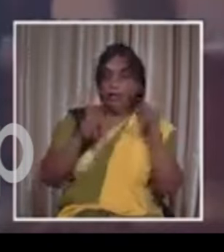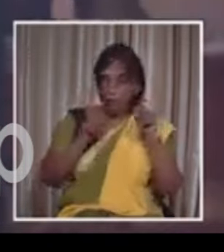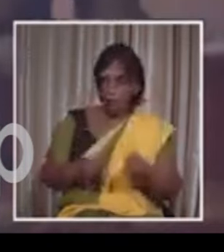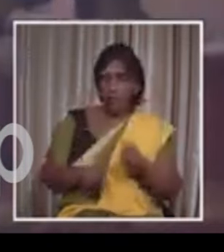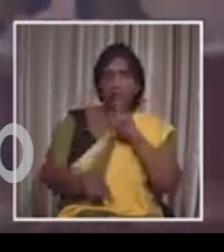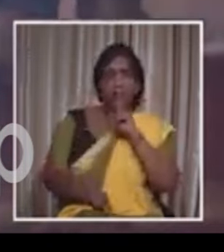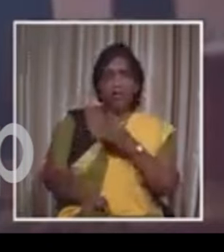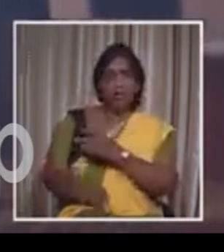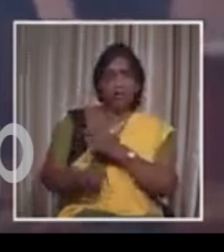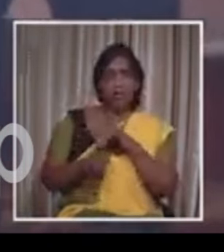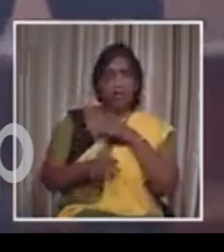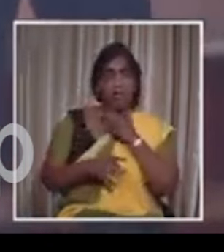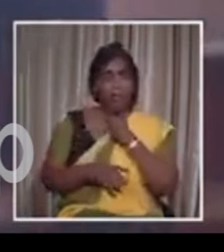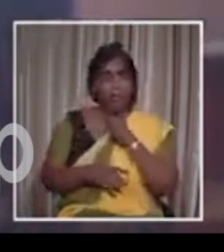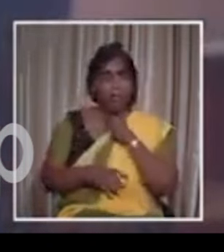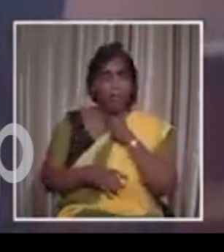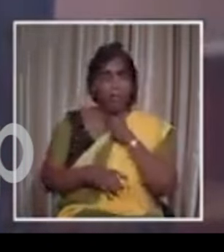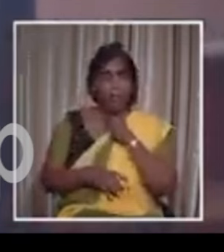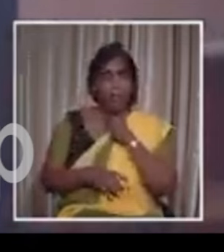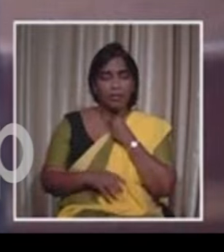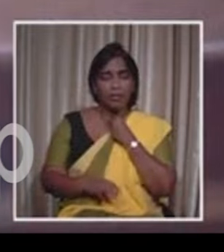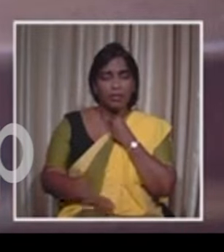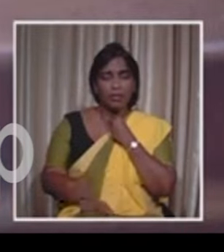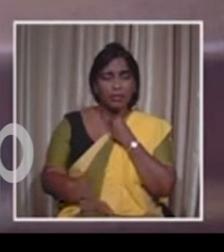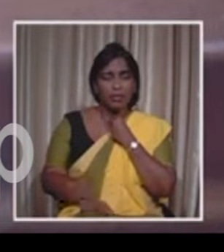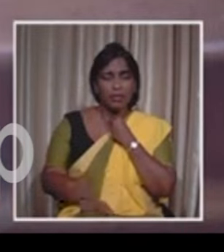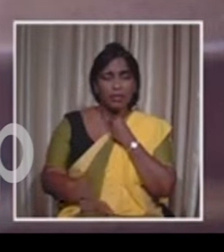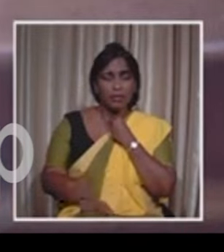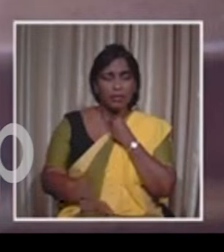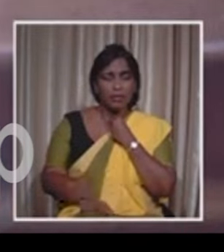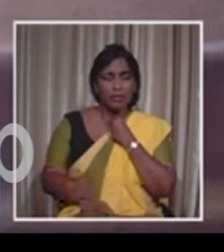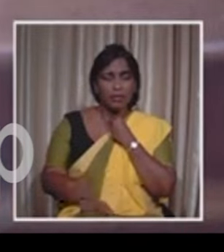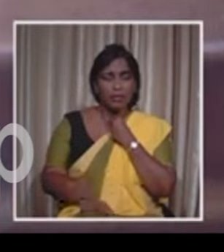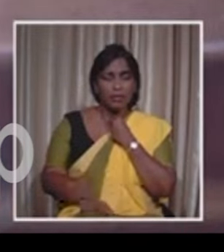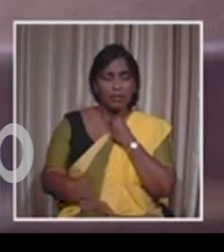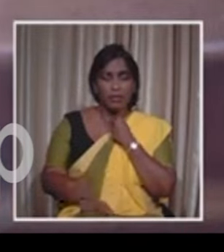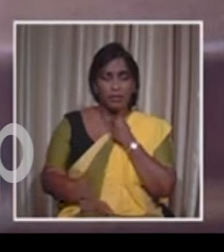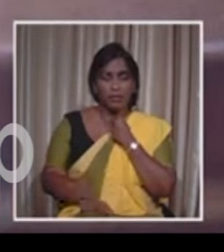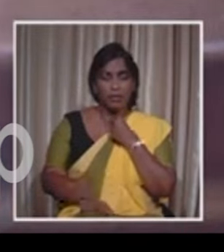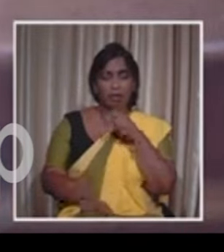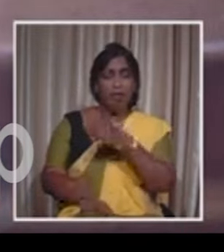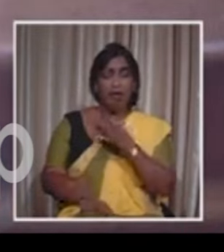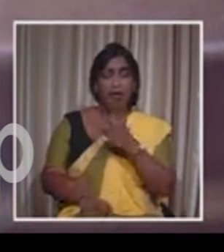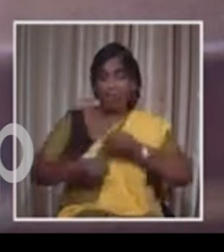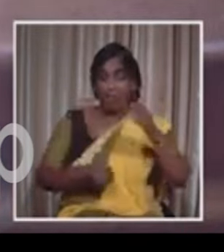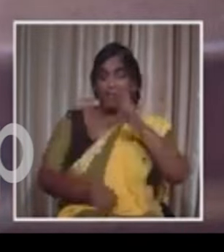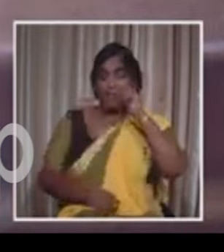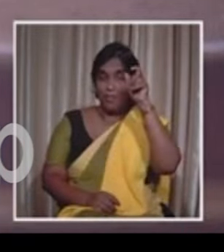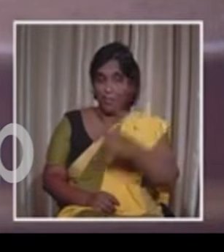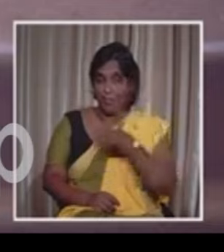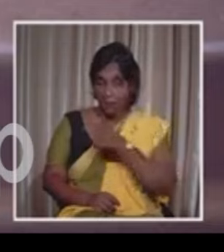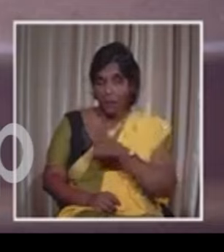අර බොරළු සිංහයා නෙමෙයි සමාවෙන් බොරළු සිංහයා ඒ බොරළු ගොඩ මේ බොරළු කපන සිංහයා මේ බොරළු කපන මෑන් කිව්වා